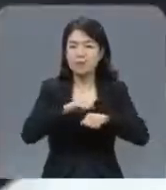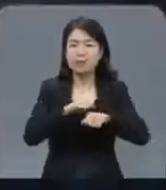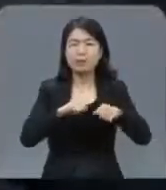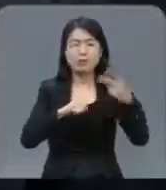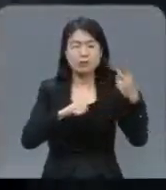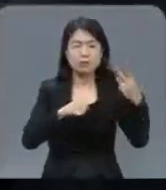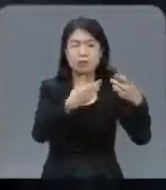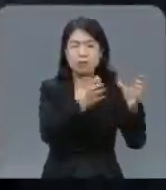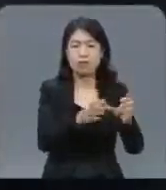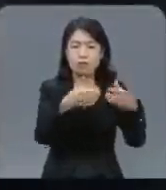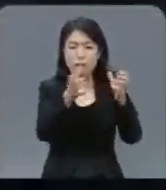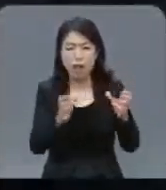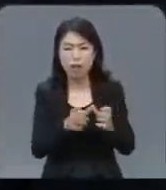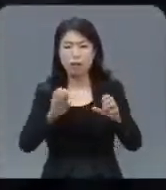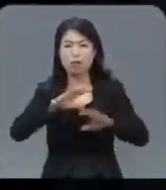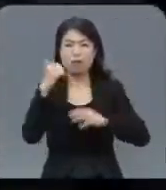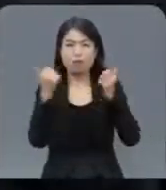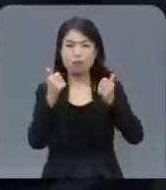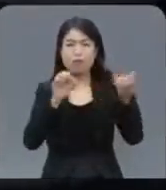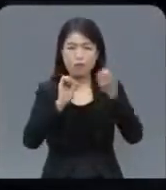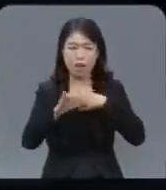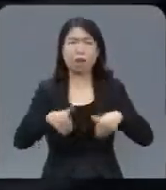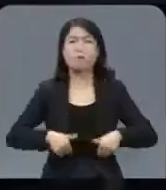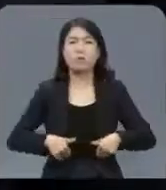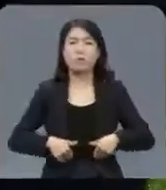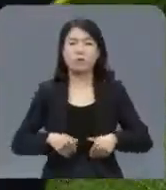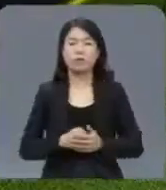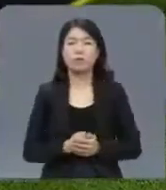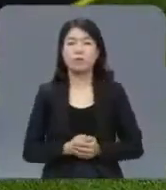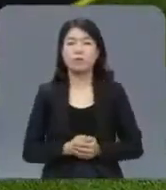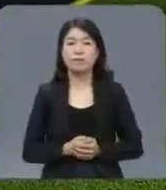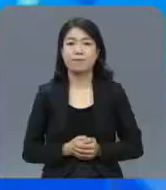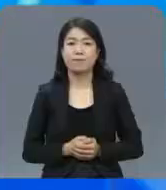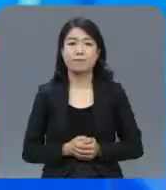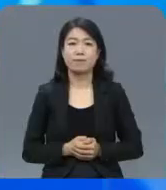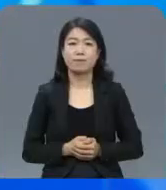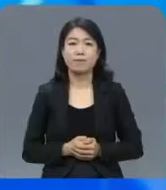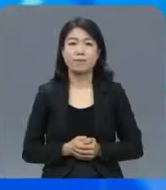내놓아야 할 시점입니다 kbs 뉴스 박성 입니다